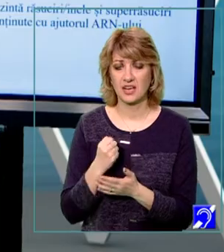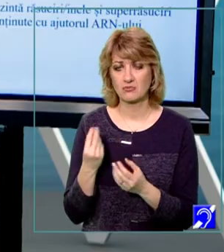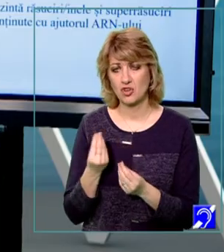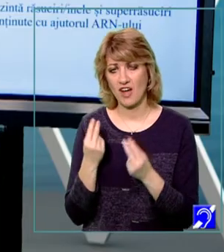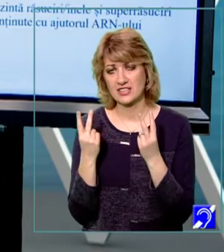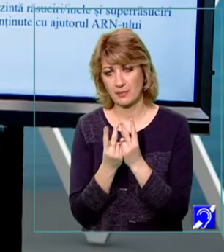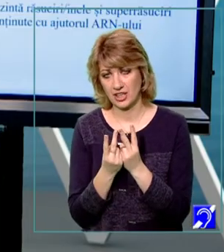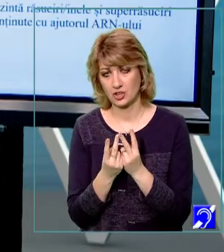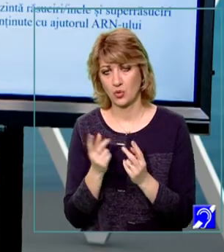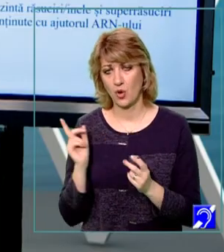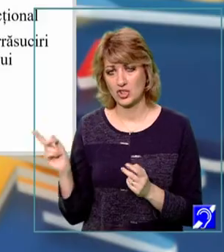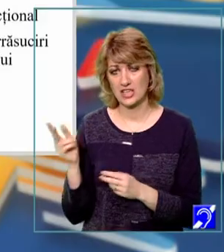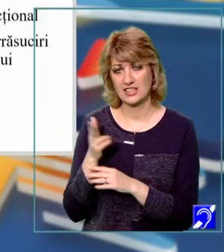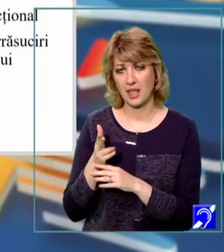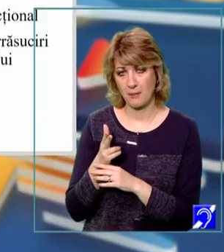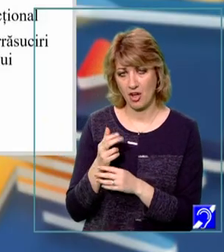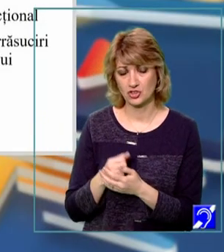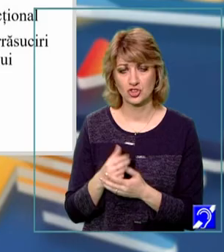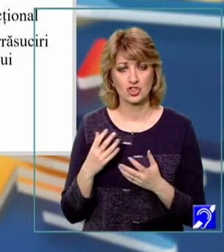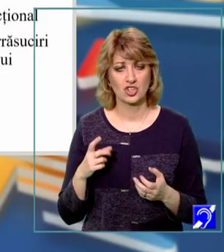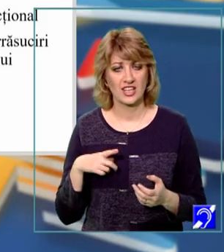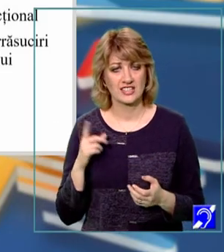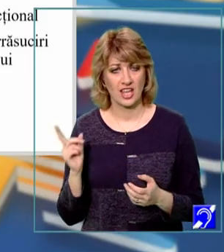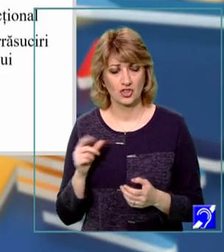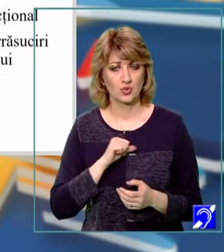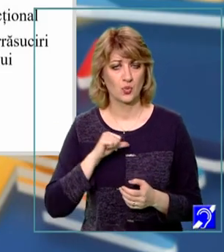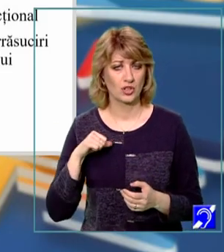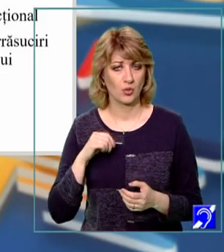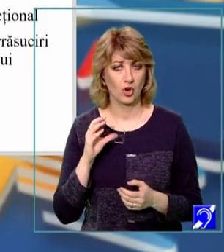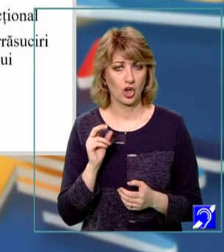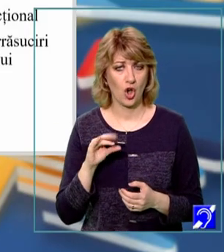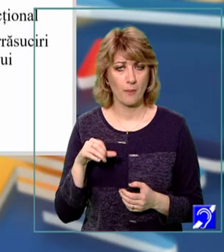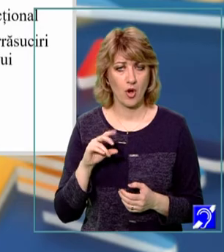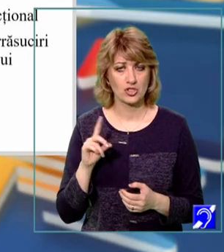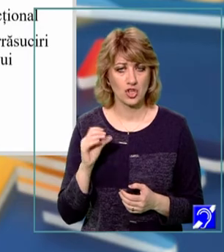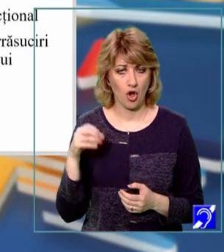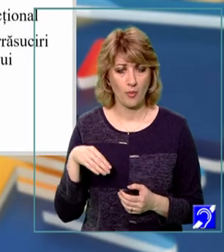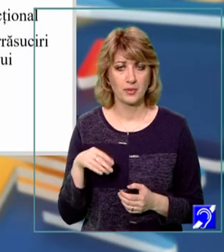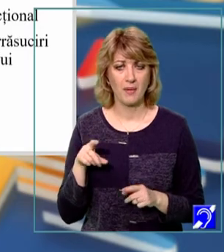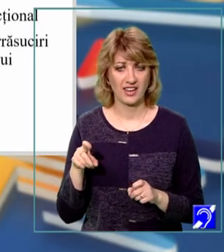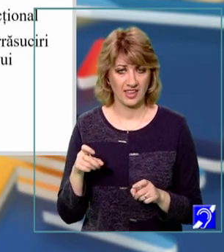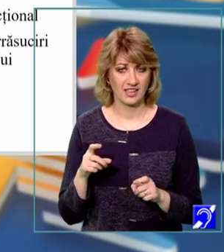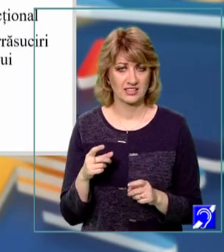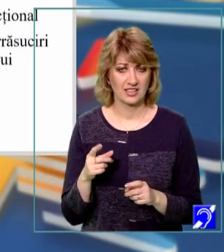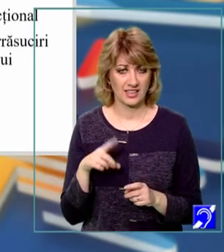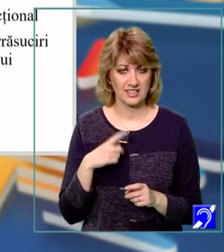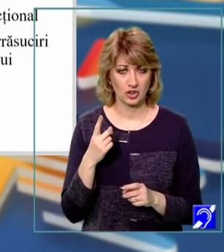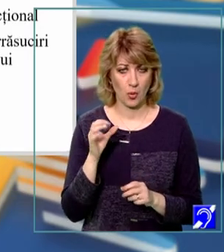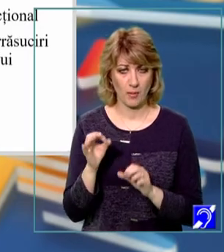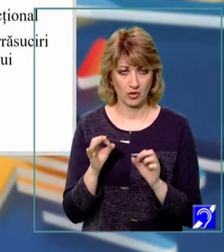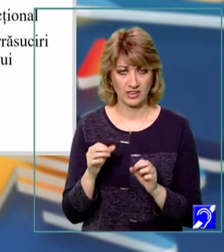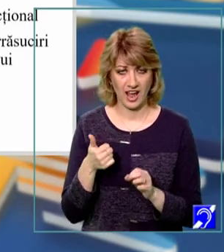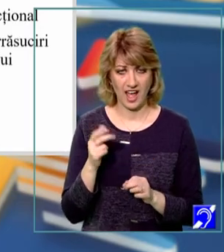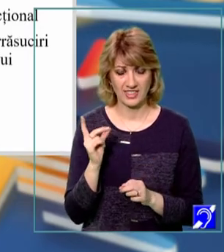asemănător acestei imagini. Ce este aici? Unicul cromozom bacterian. El este format dintr-o moleculă de